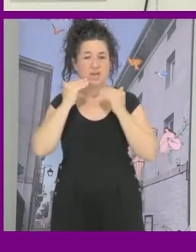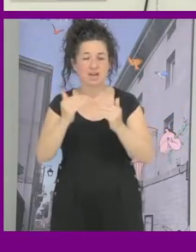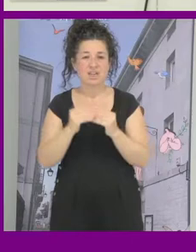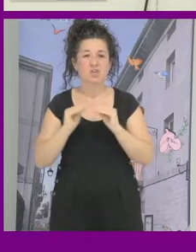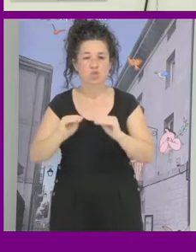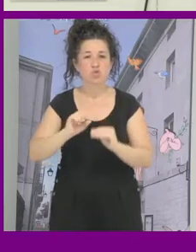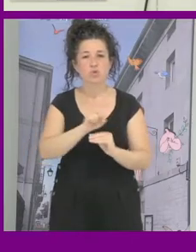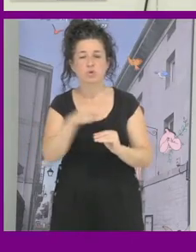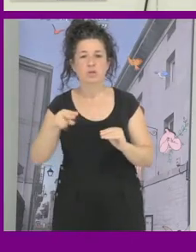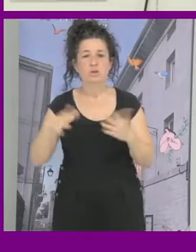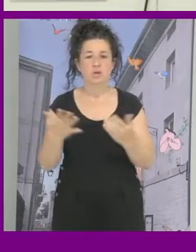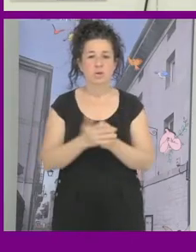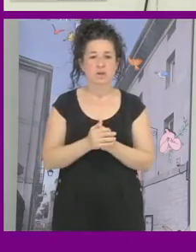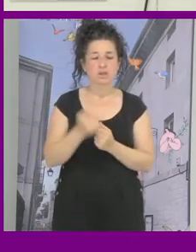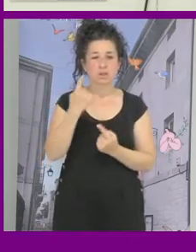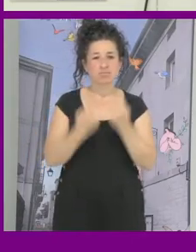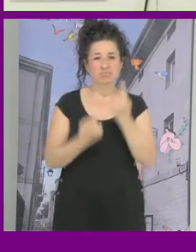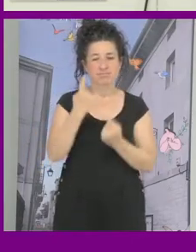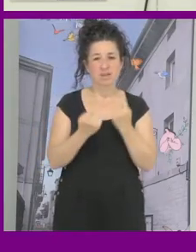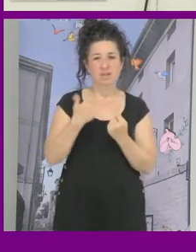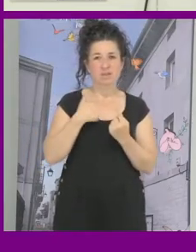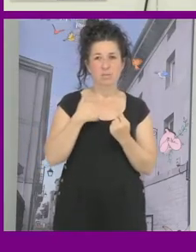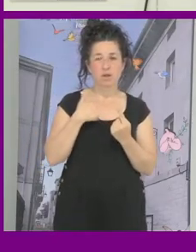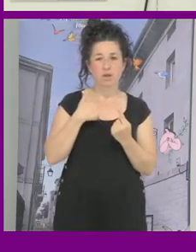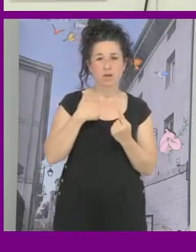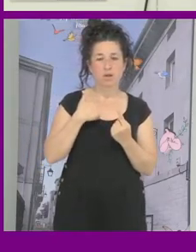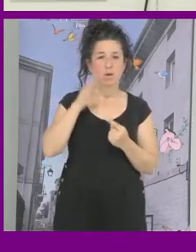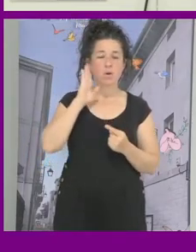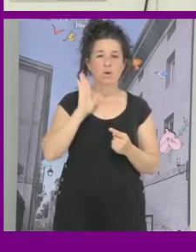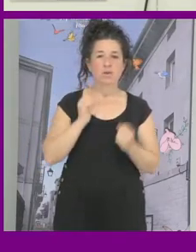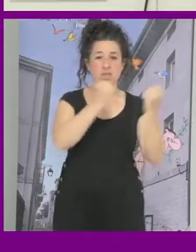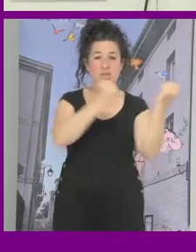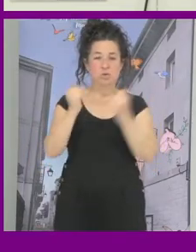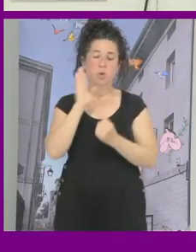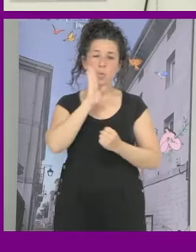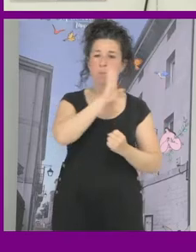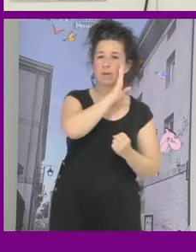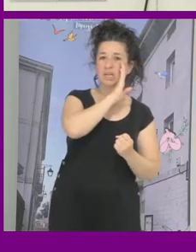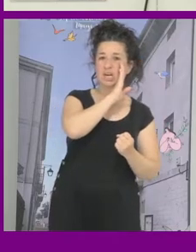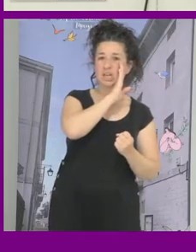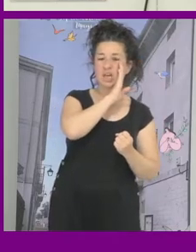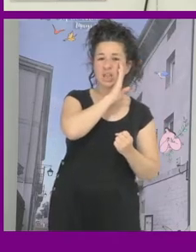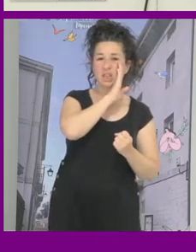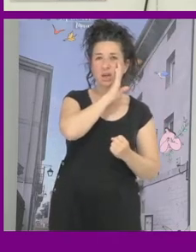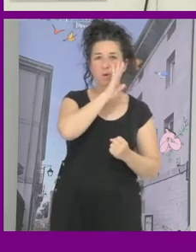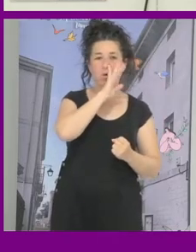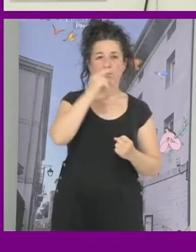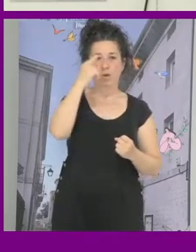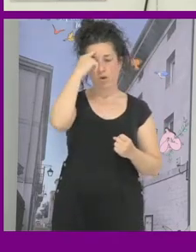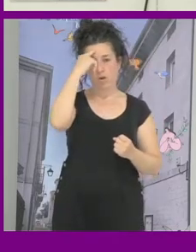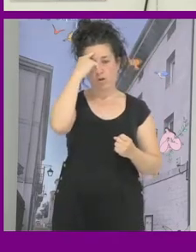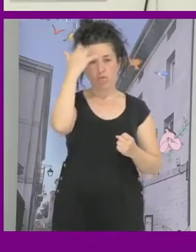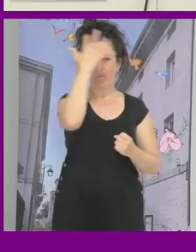ohartzen naiz, egiatan, alienatuta, ninduela amatasunaren instituzioak, ez egitateak. Hau da, gu ez